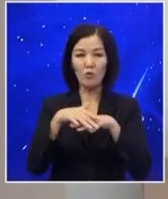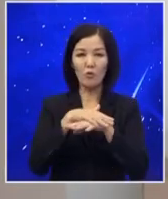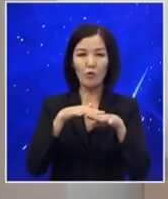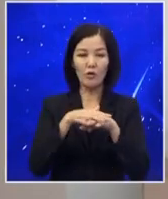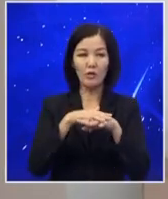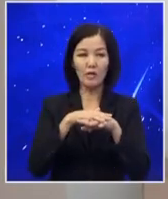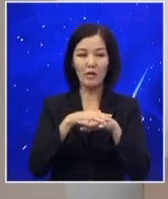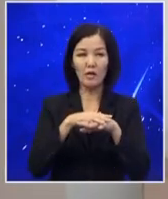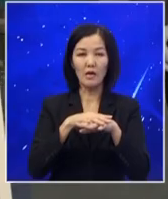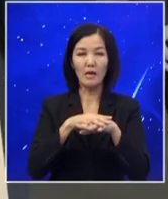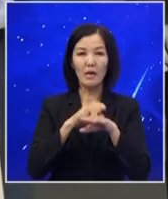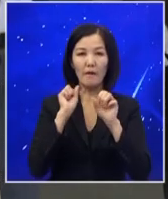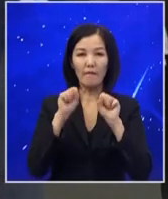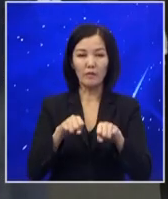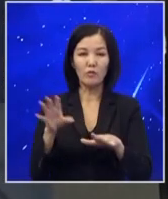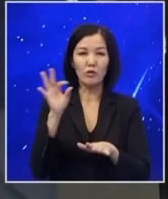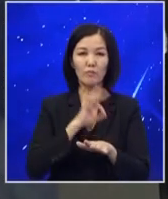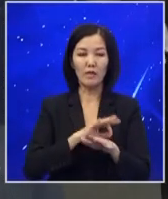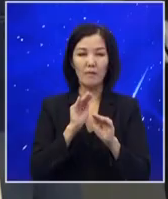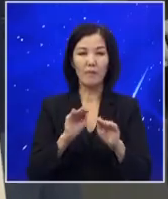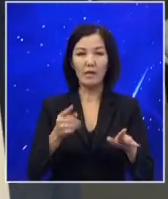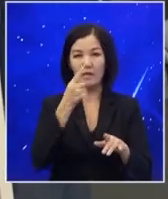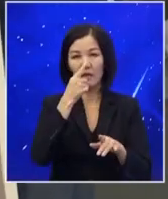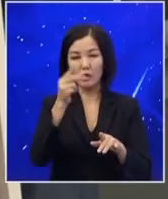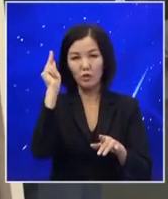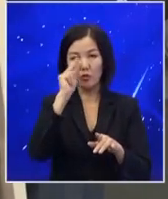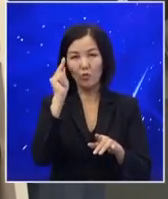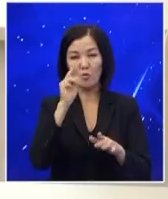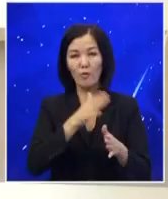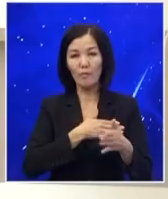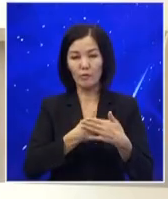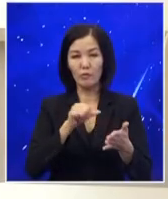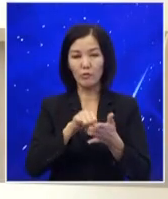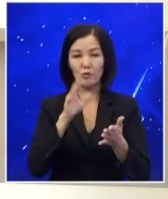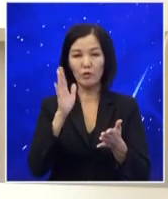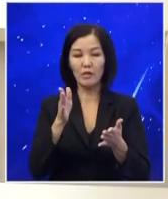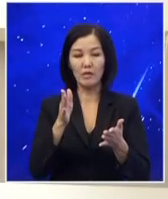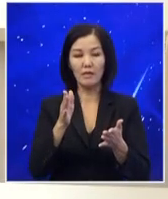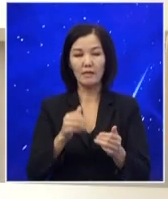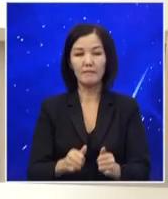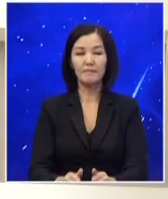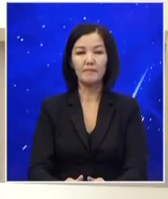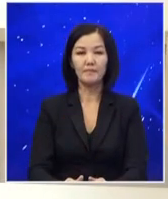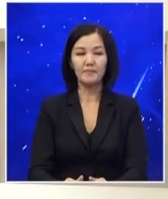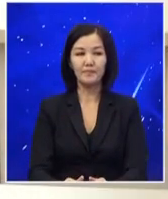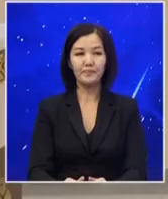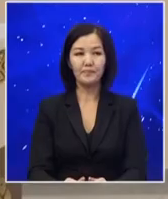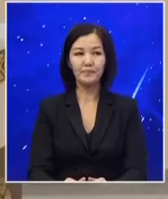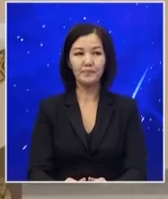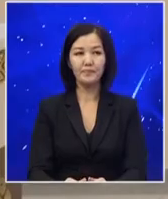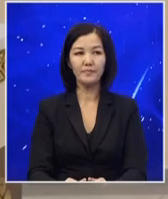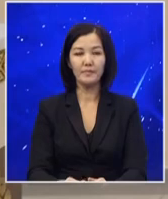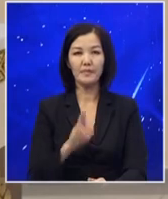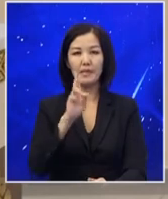қолдағы мүмкіндікті пайдаланып, балаларды қашықтан оқытуға бар күшімізді салып жатырмыз, дейді сала жауаптылары.